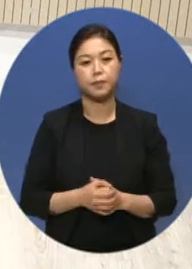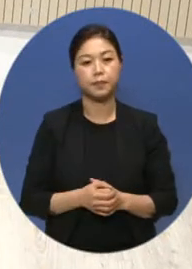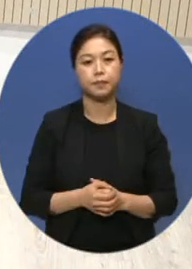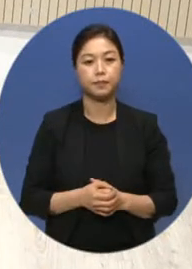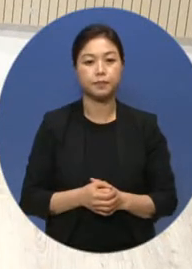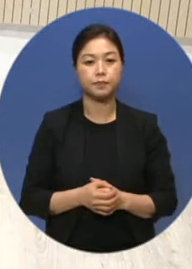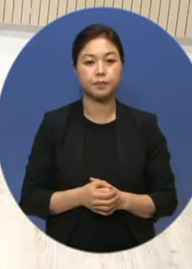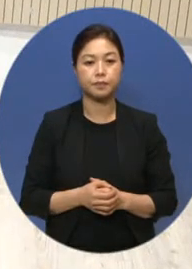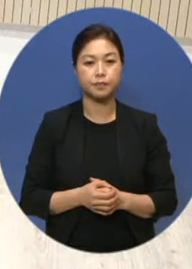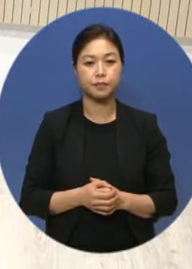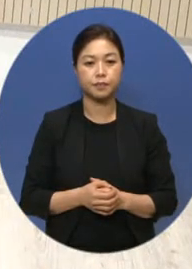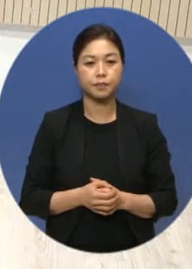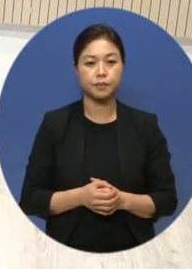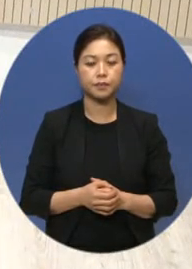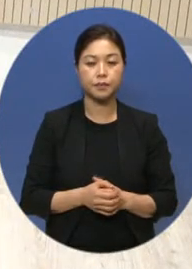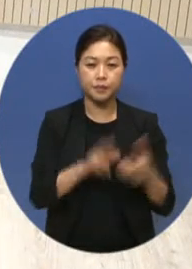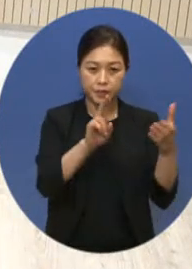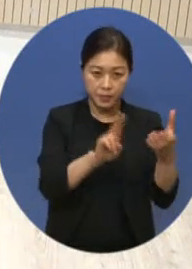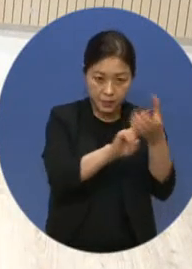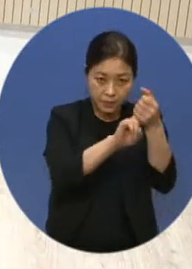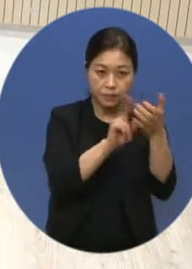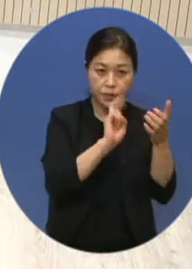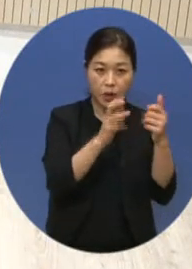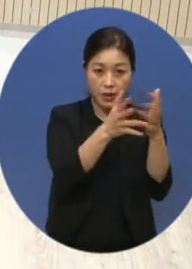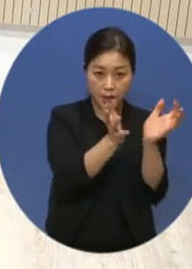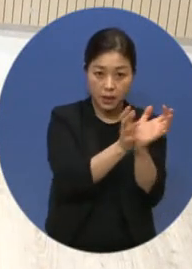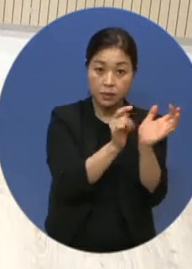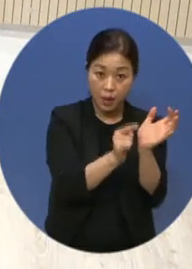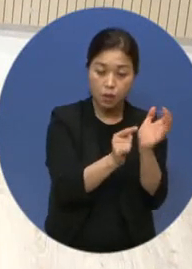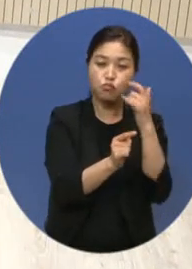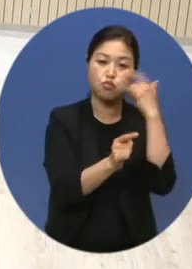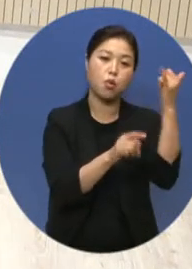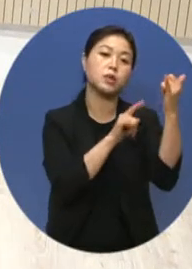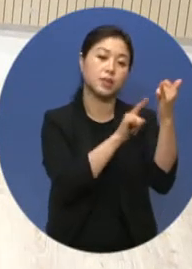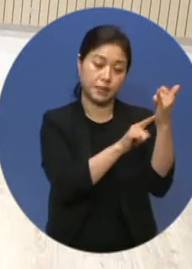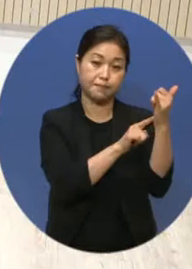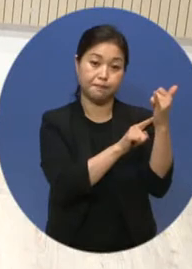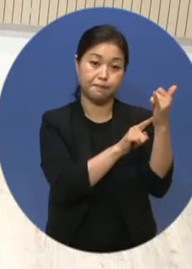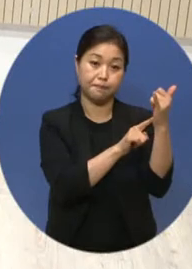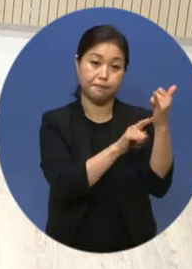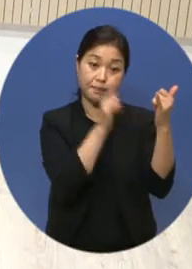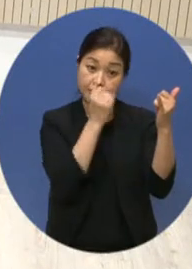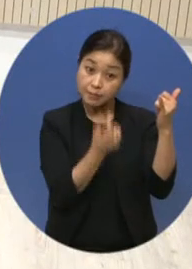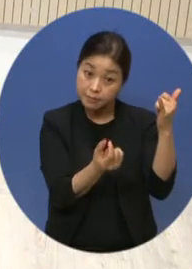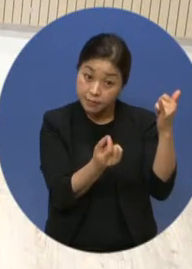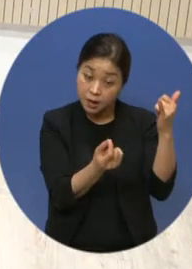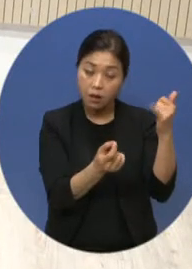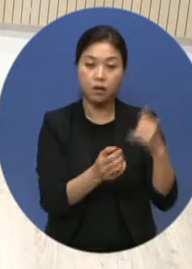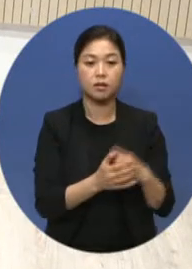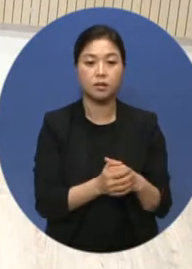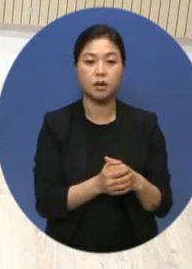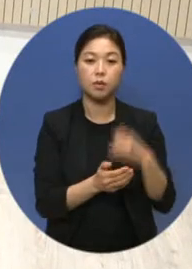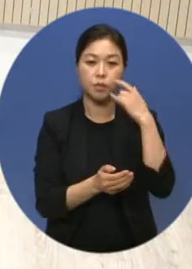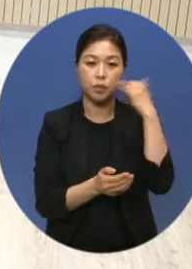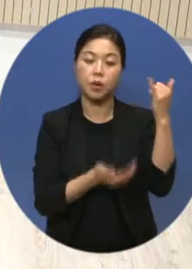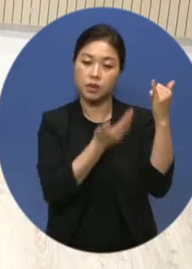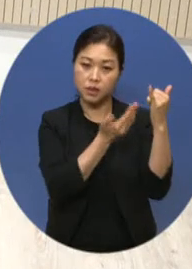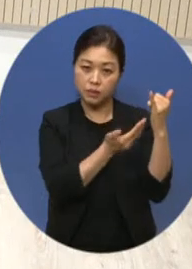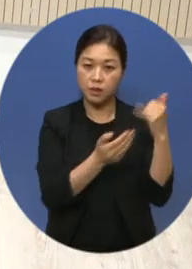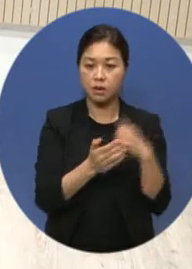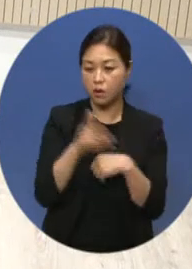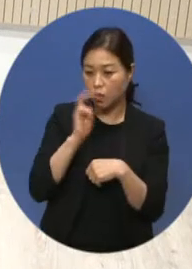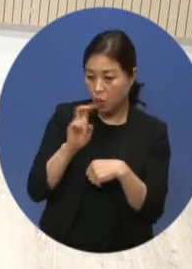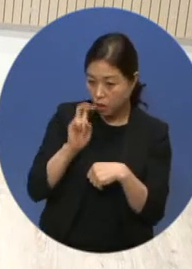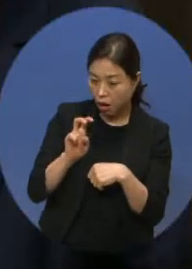그 미라클 앙상블 단원분들의 부모님들이 있을 거 아니에요? 앞서 말씀해 주신님 그 부모님들의 반응은